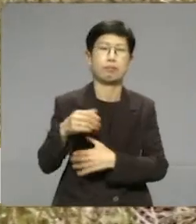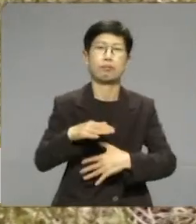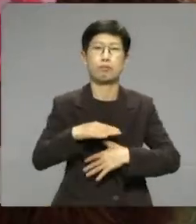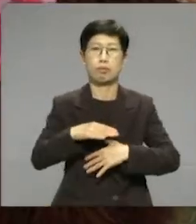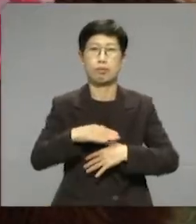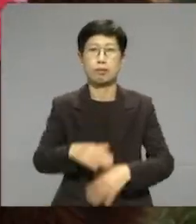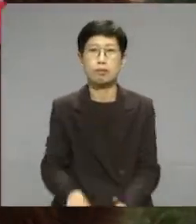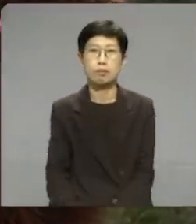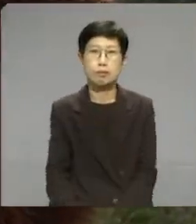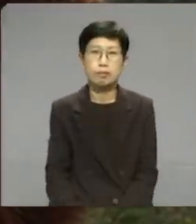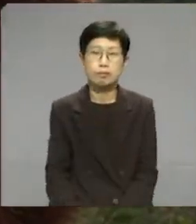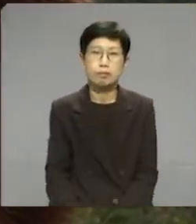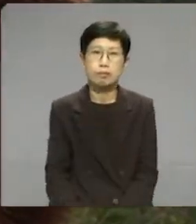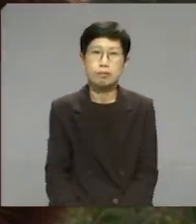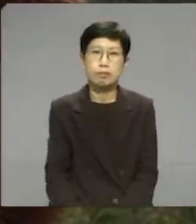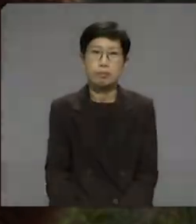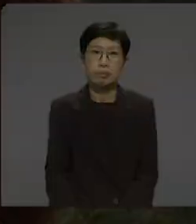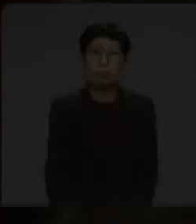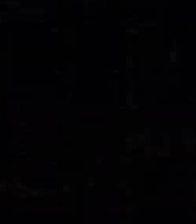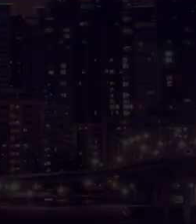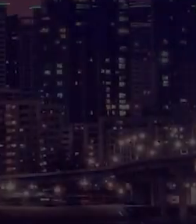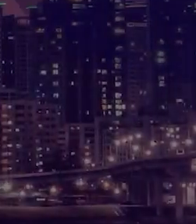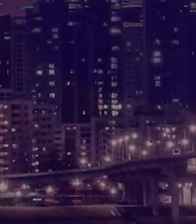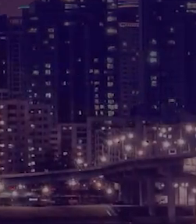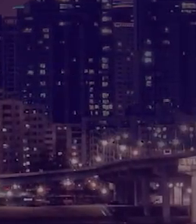무시무시하네요 오늘의 세계였습니다